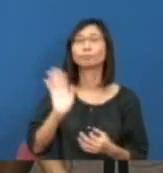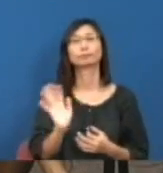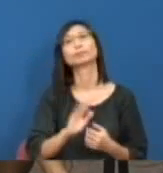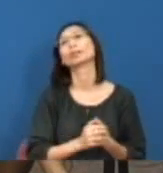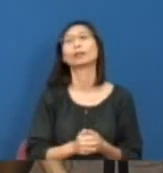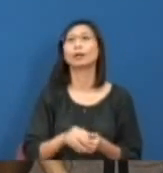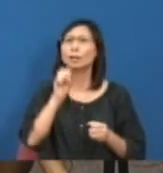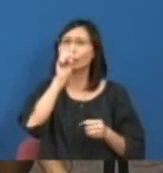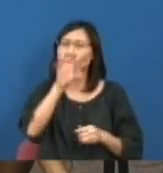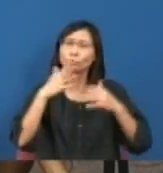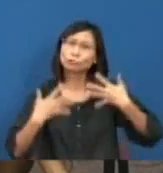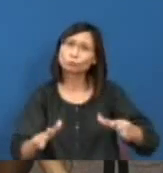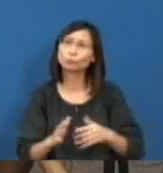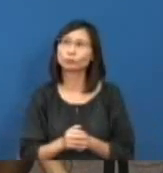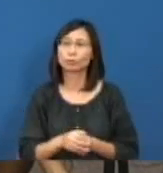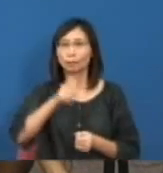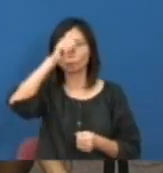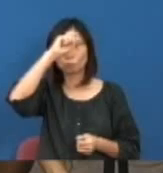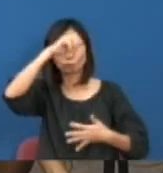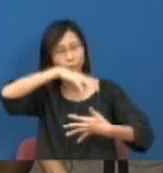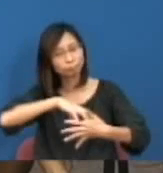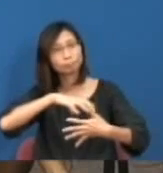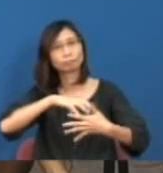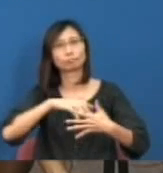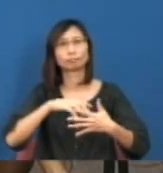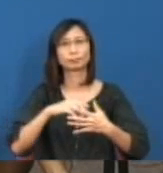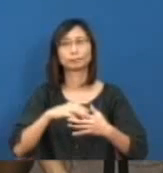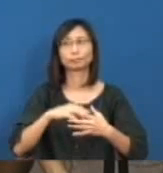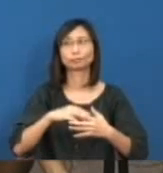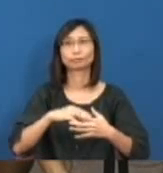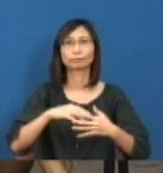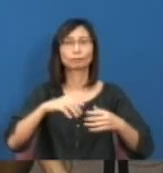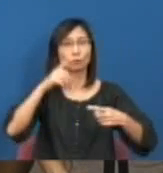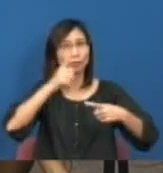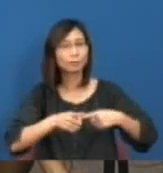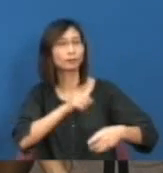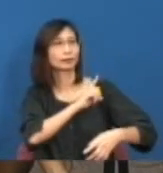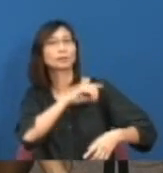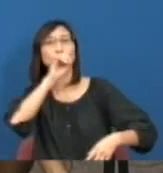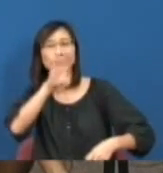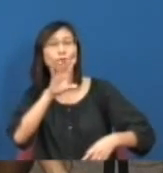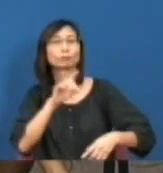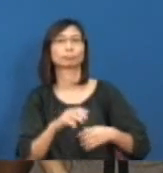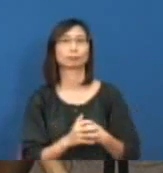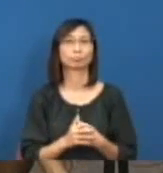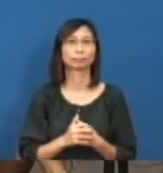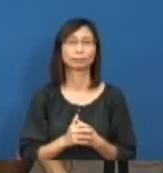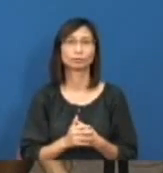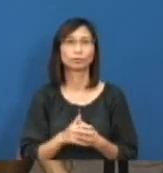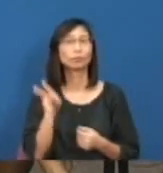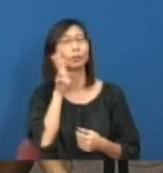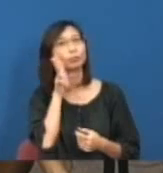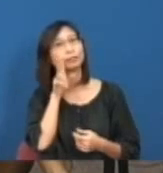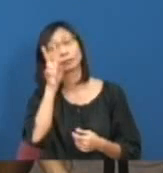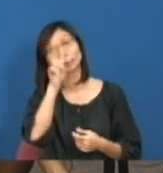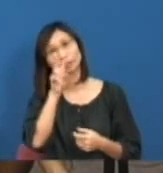冇，即係司徒喺個回憶裏邊，佢真係自話自説。譬如而家佢話見